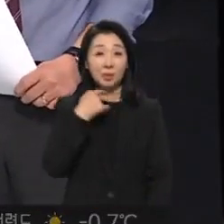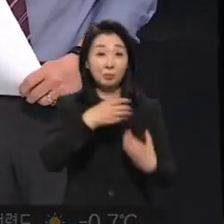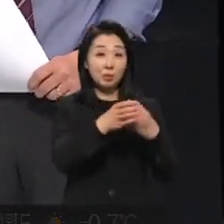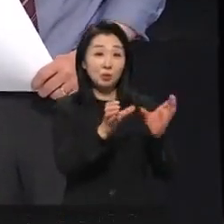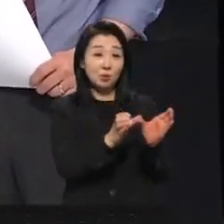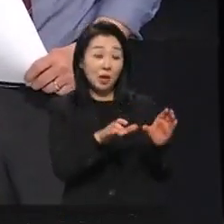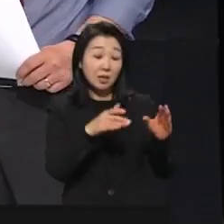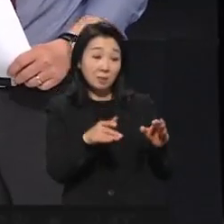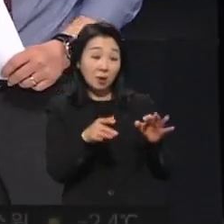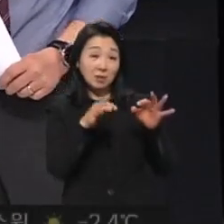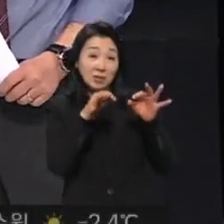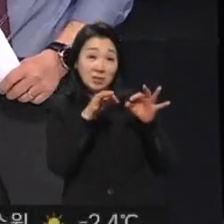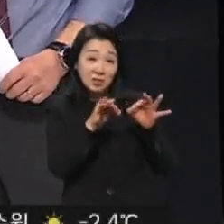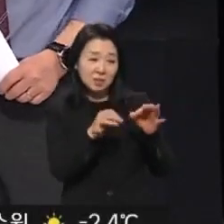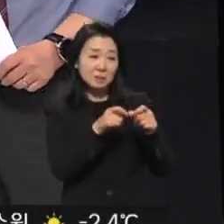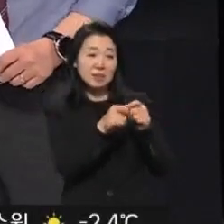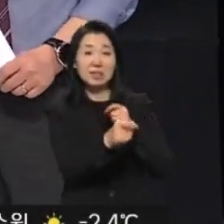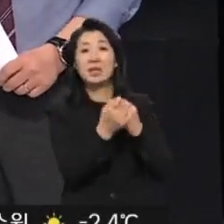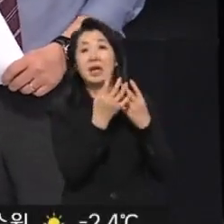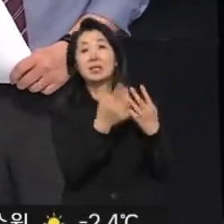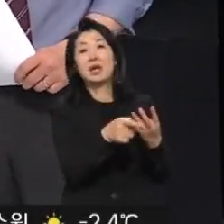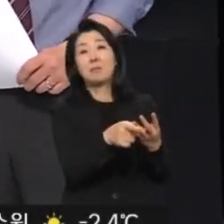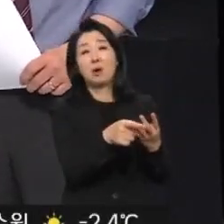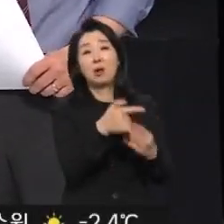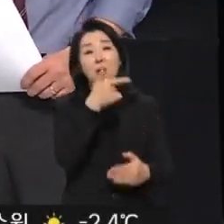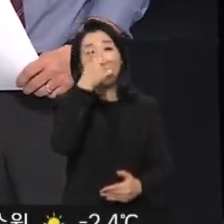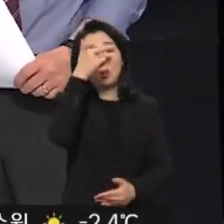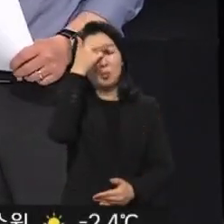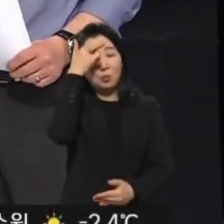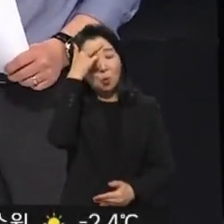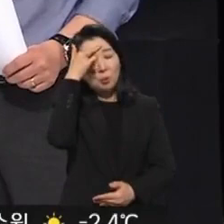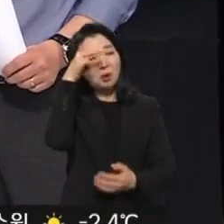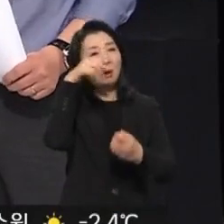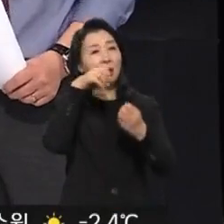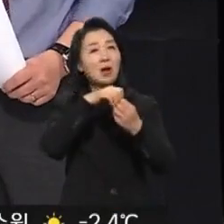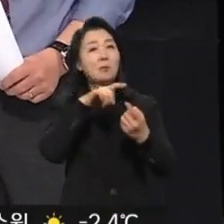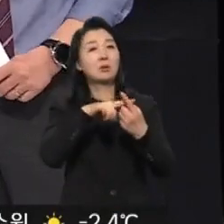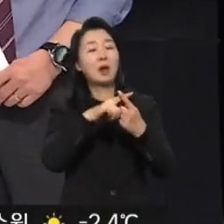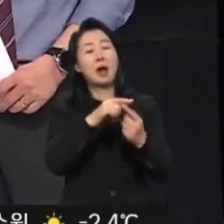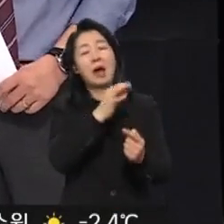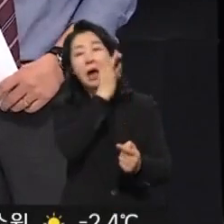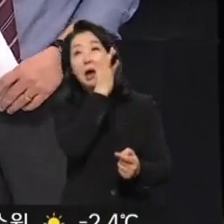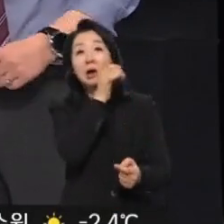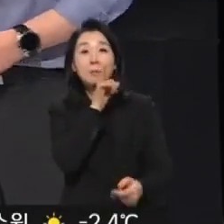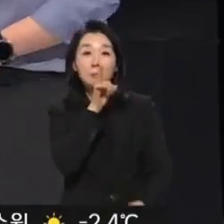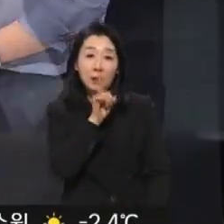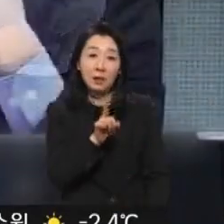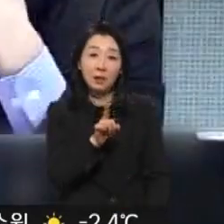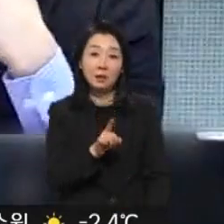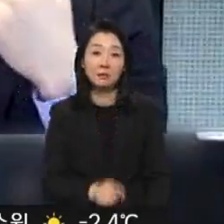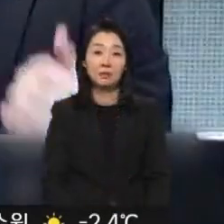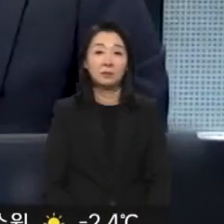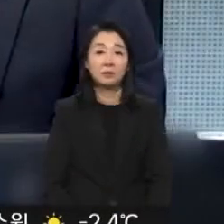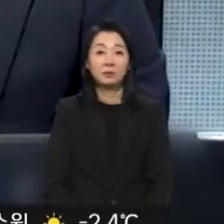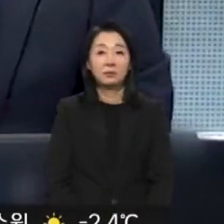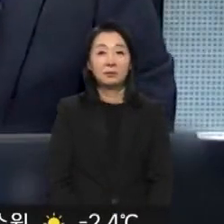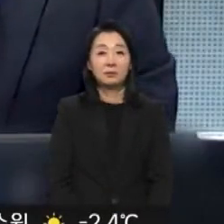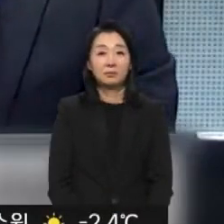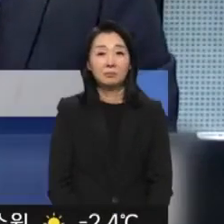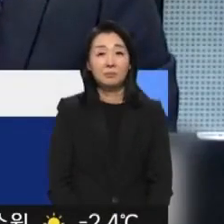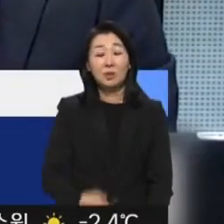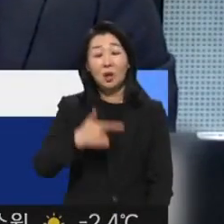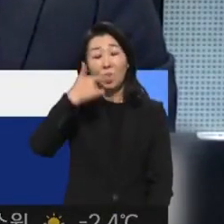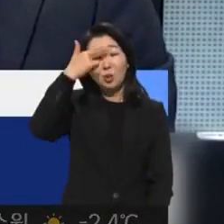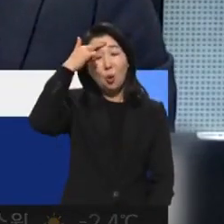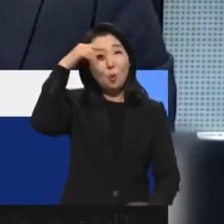민주당에선 이번 김 전 지사의 사면, 노무현 가문에 대한 모욕이란 비판이 나왔는데요. 네, 노무현